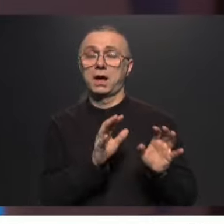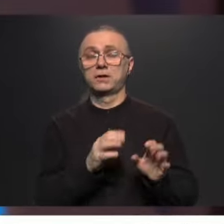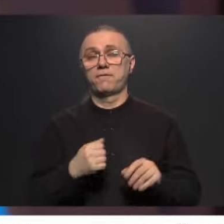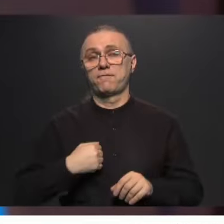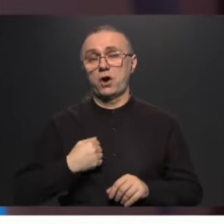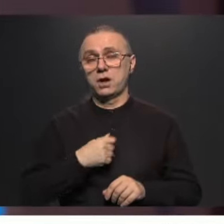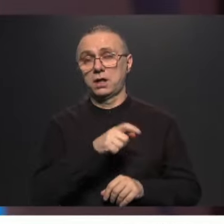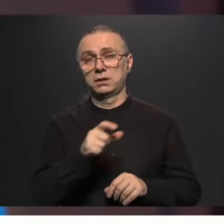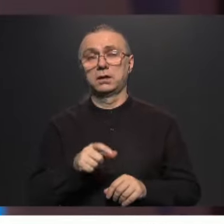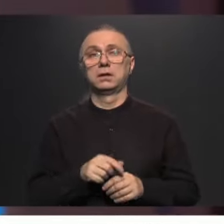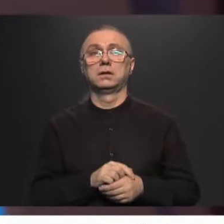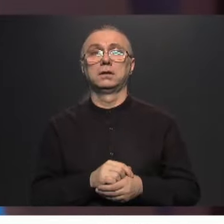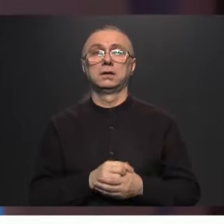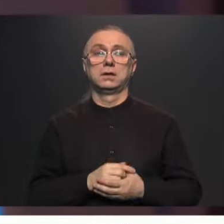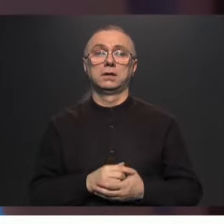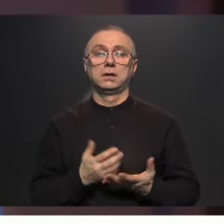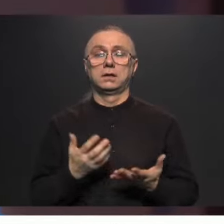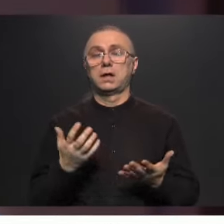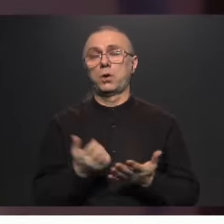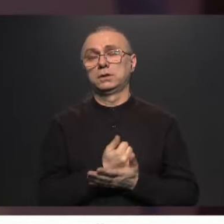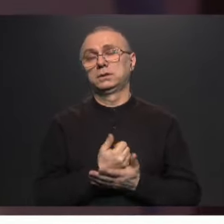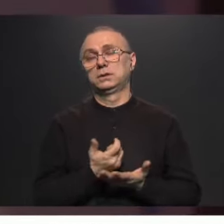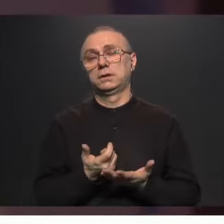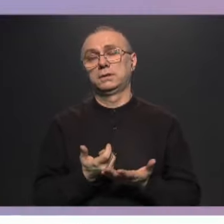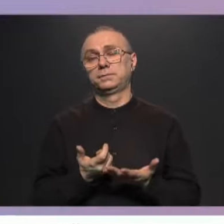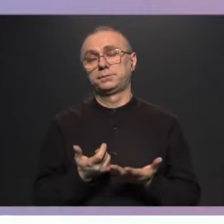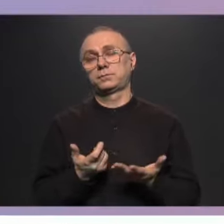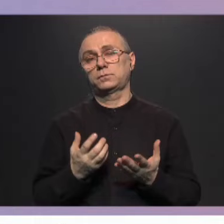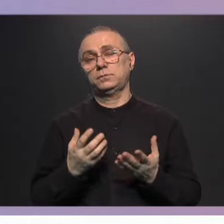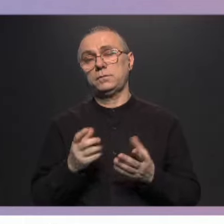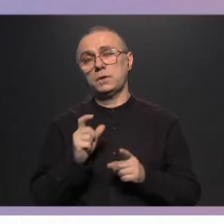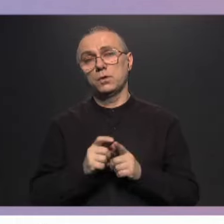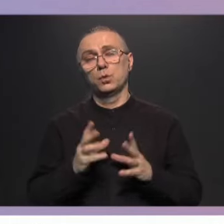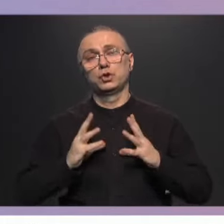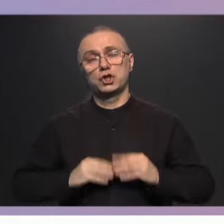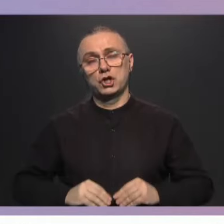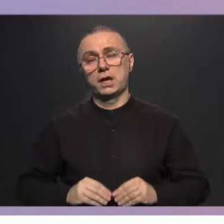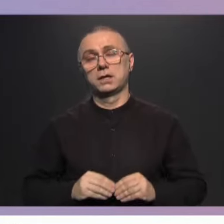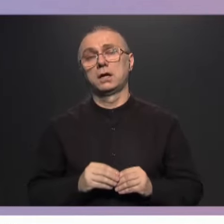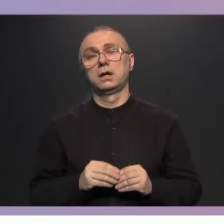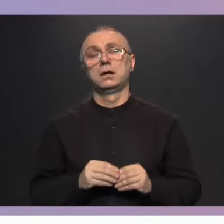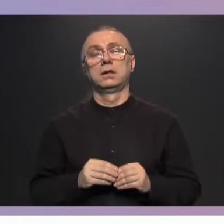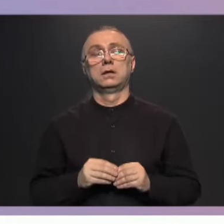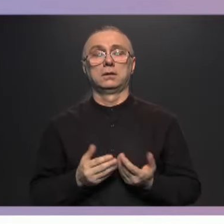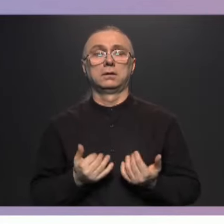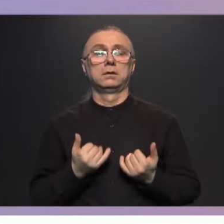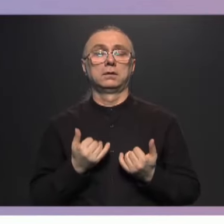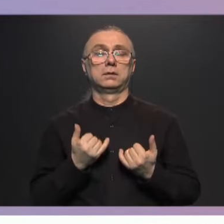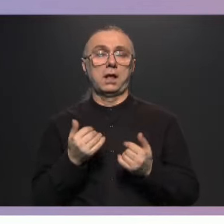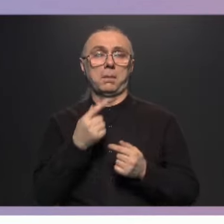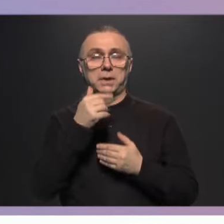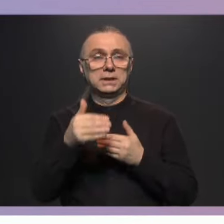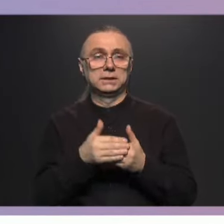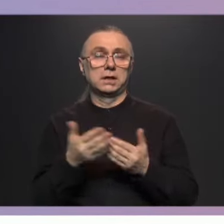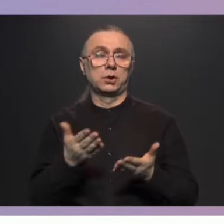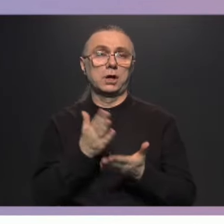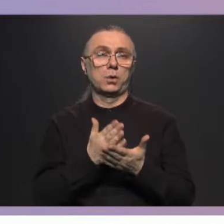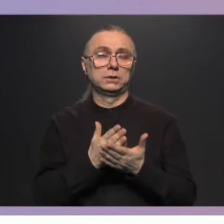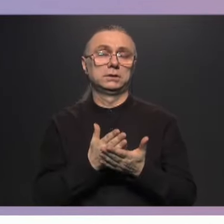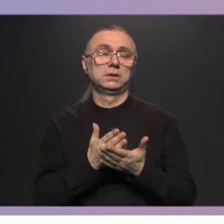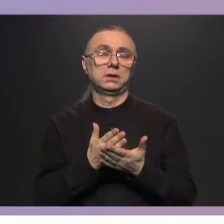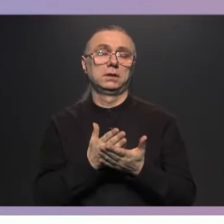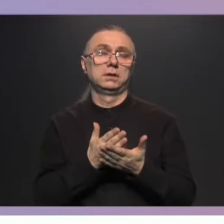вас находится утешение для родных и близких, чьи близкие, конечно, находятся там, в зоне специальной военной операции. И,